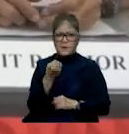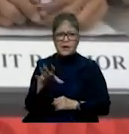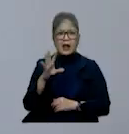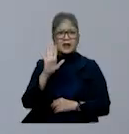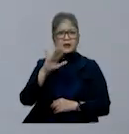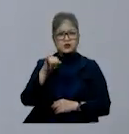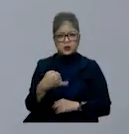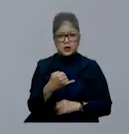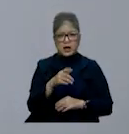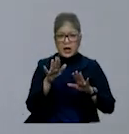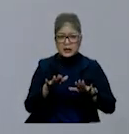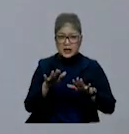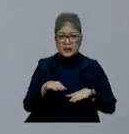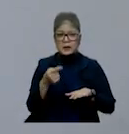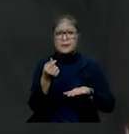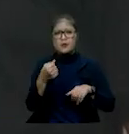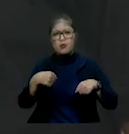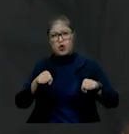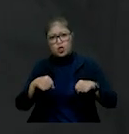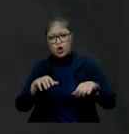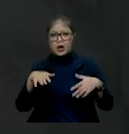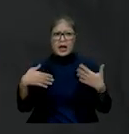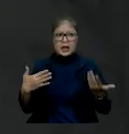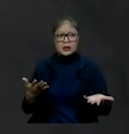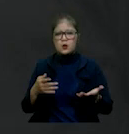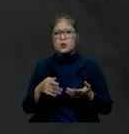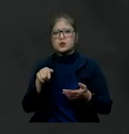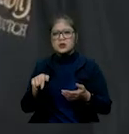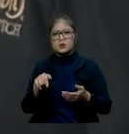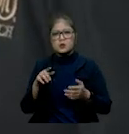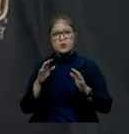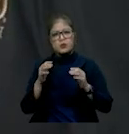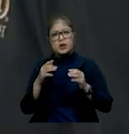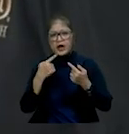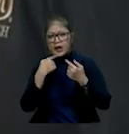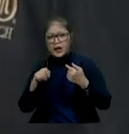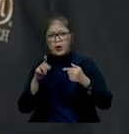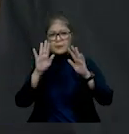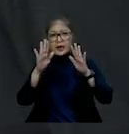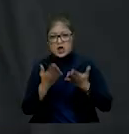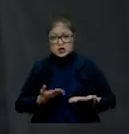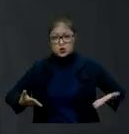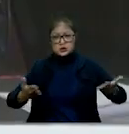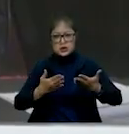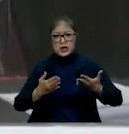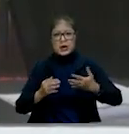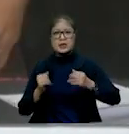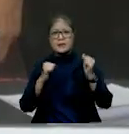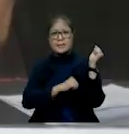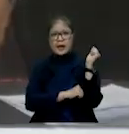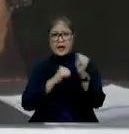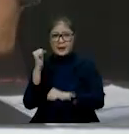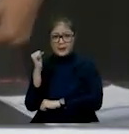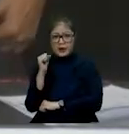Berhati-hatilah saat membeli kendaraan melalui iklan media sosial. Seorang warga Palembang ditangkap Polres Jakarta Selatan karena melakukan penipuan jual